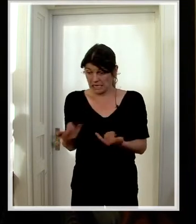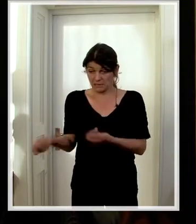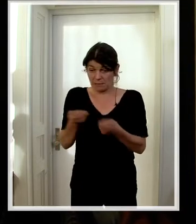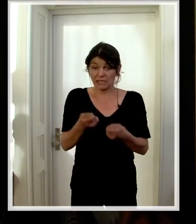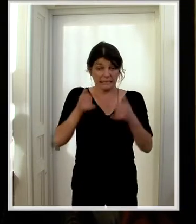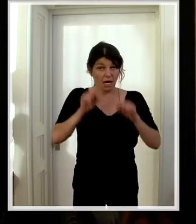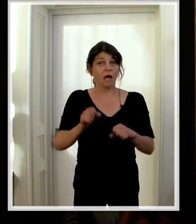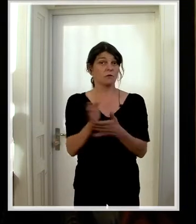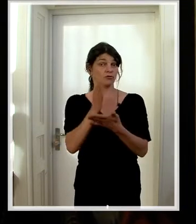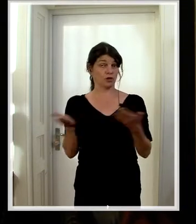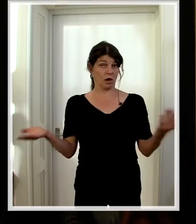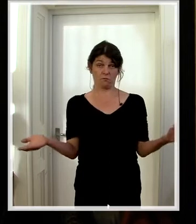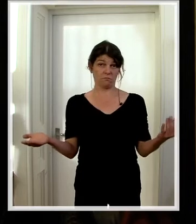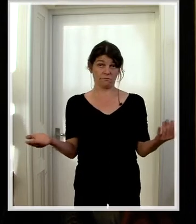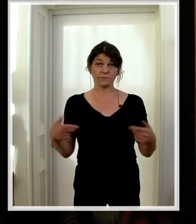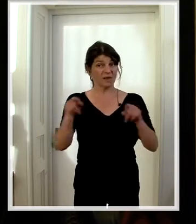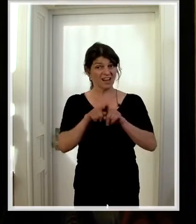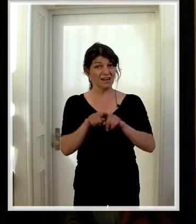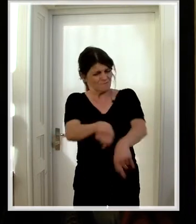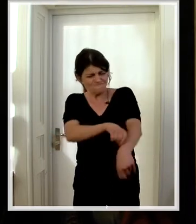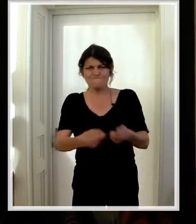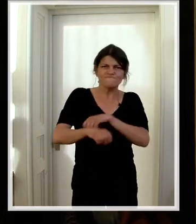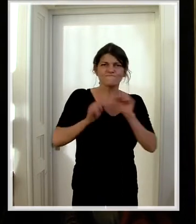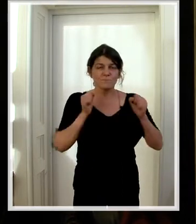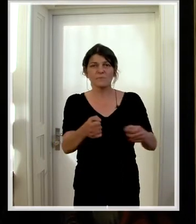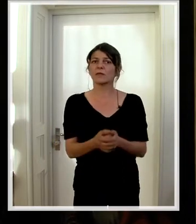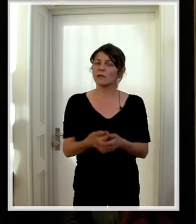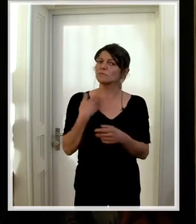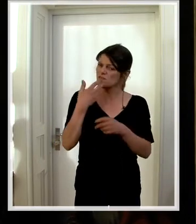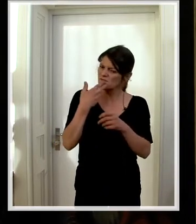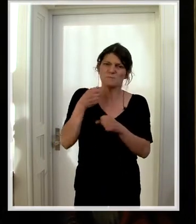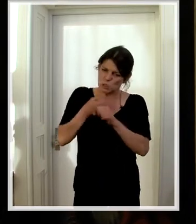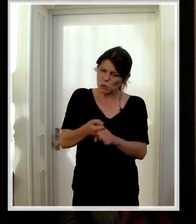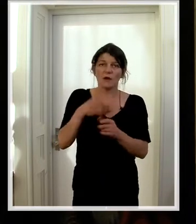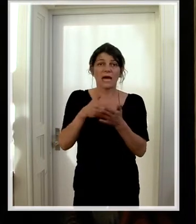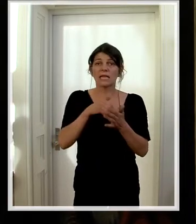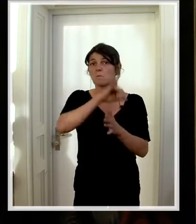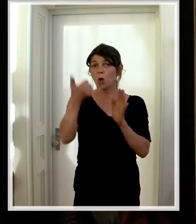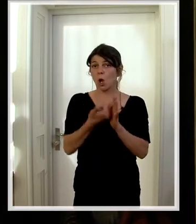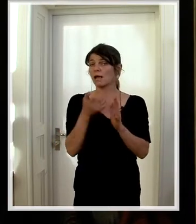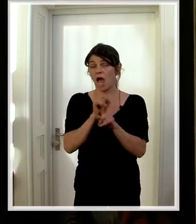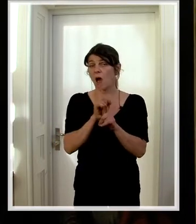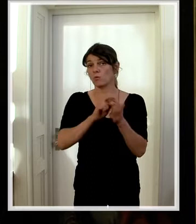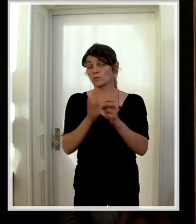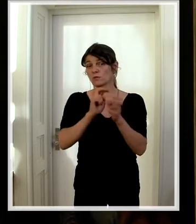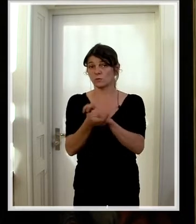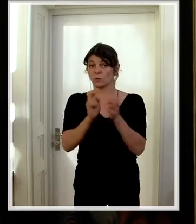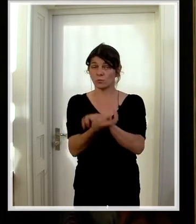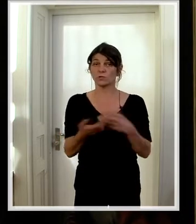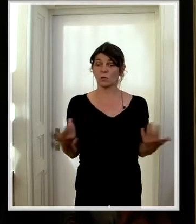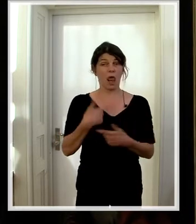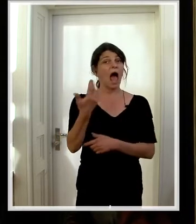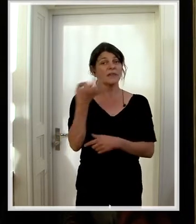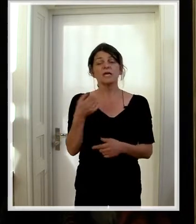entscheiden. Und ich glaube, mit der gleichen Energie, mit dem gleichen Nachdruck, wollen wir die anderen Projekte auch verfolgen. Und der Landtag hat uns die Rockendeckung